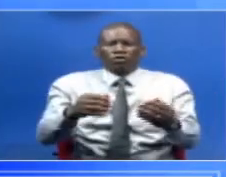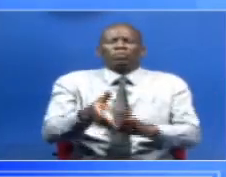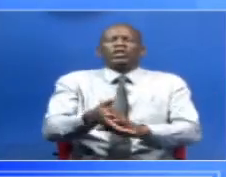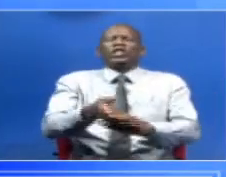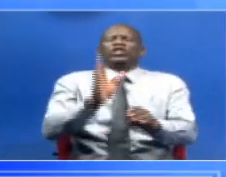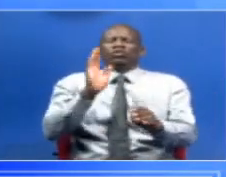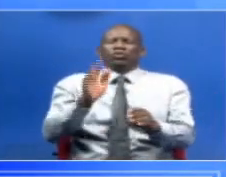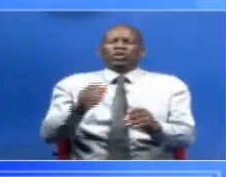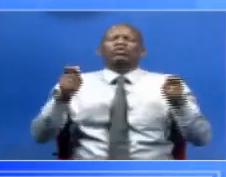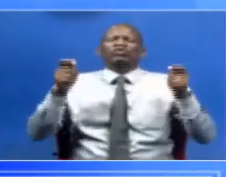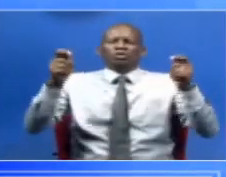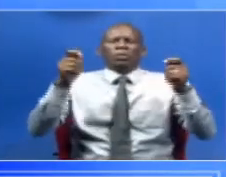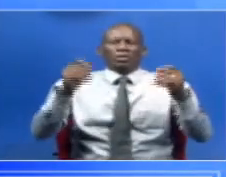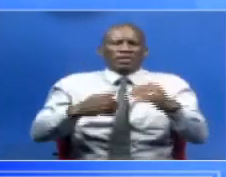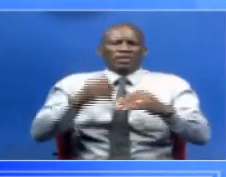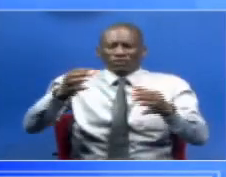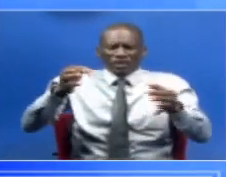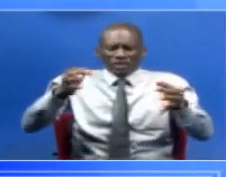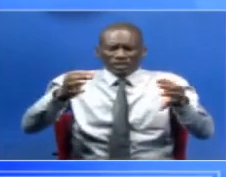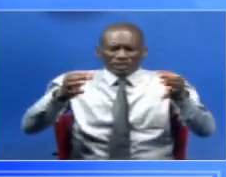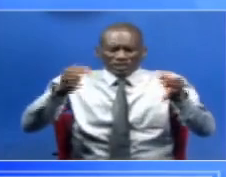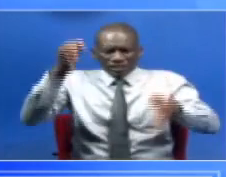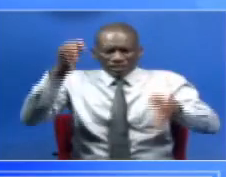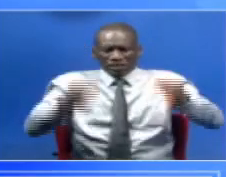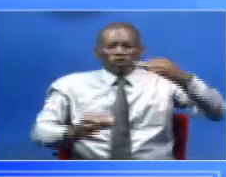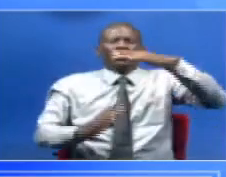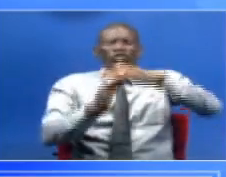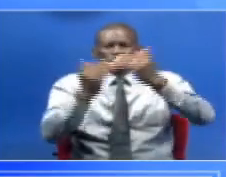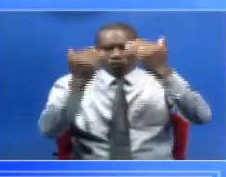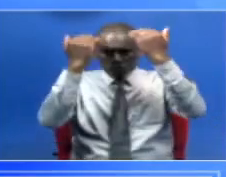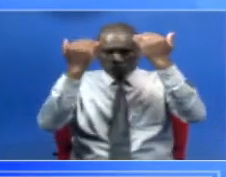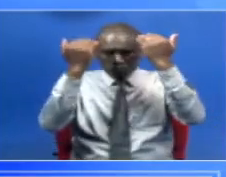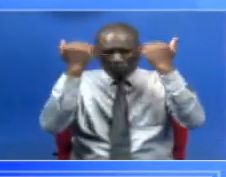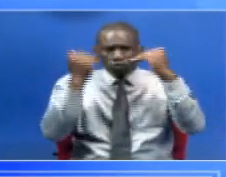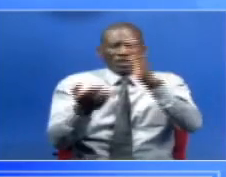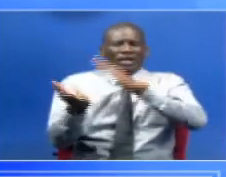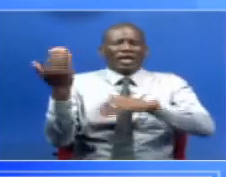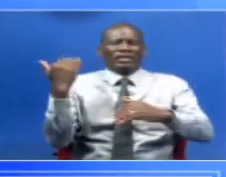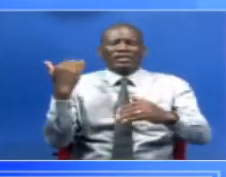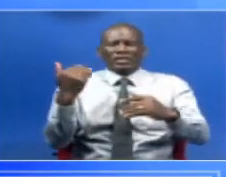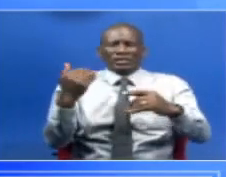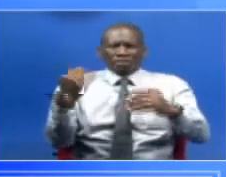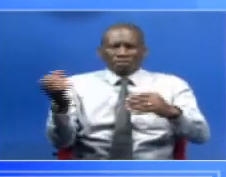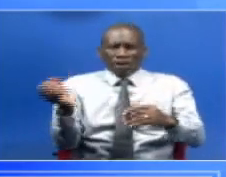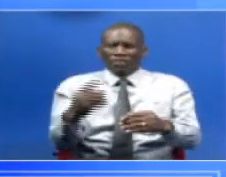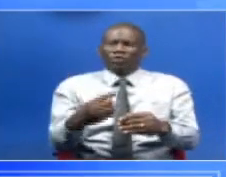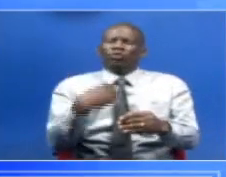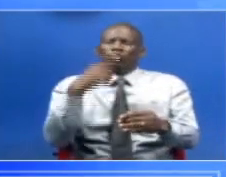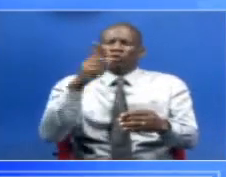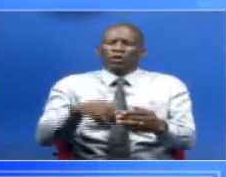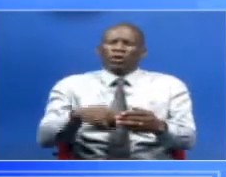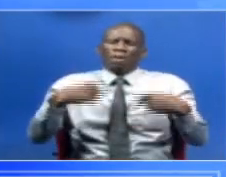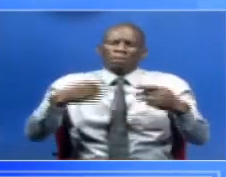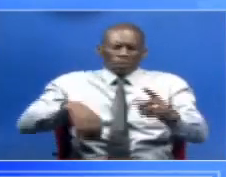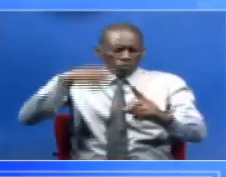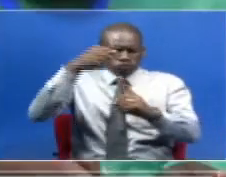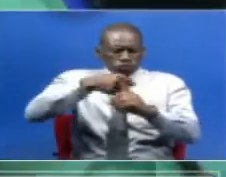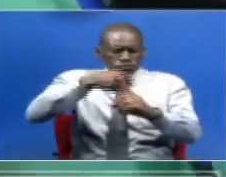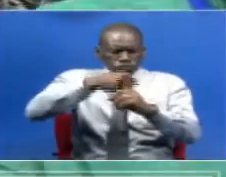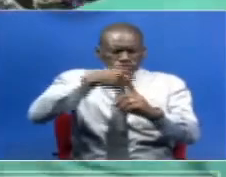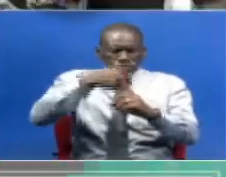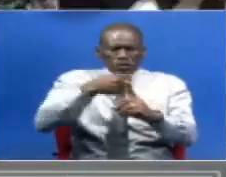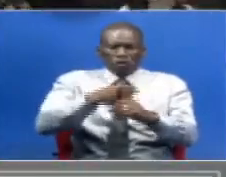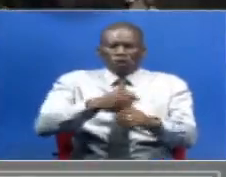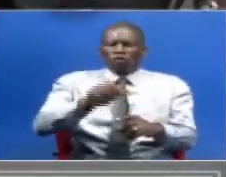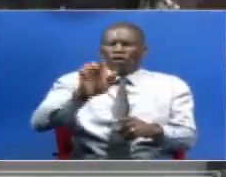hayo yanafuatia uamuzi wa mahakama ya juu mwezi uliopita ulioruhusu watetezi wa haki za mashoga na wasagaji kujiandikisha kama